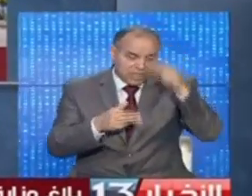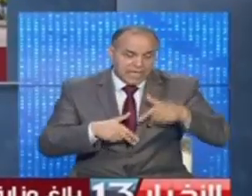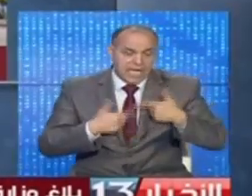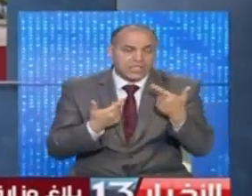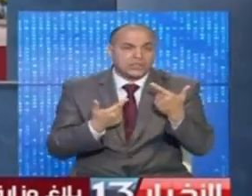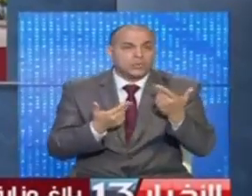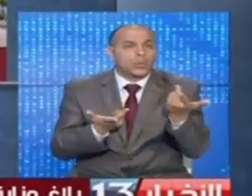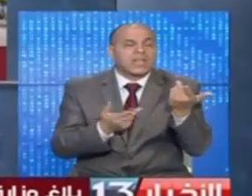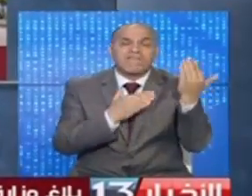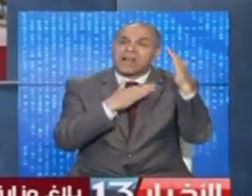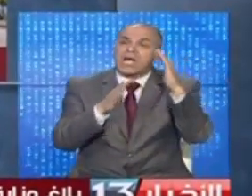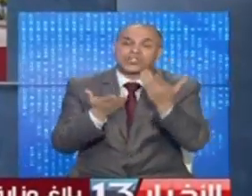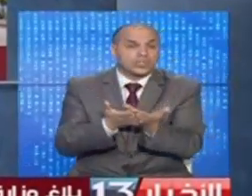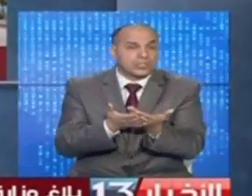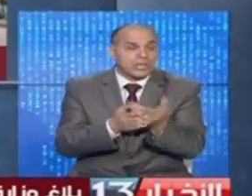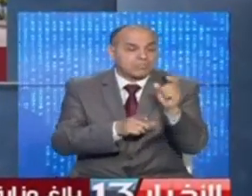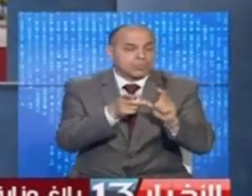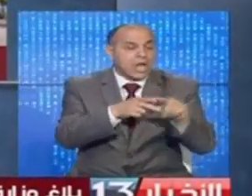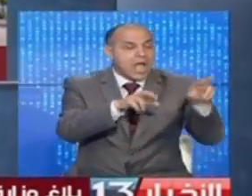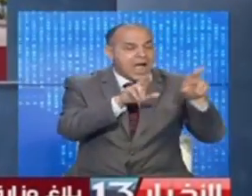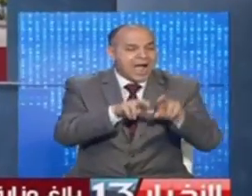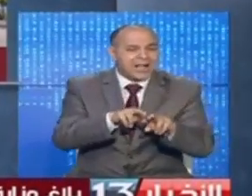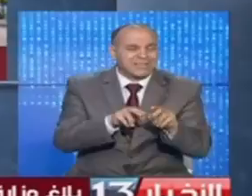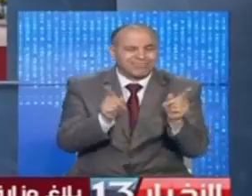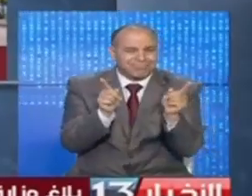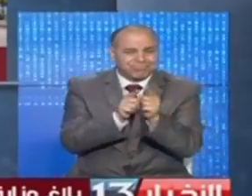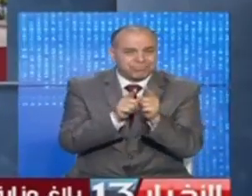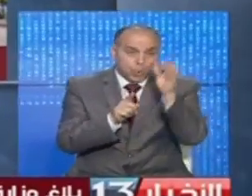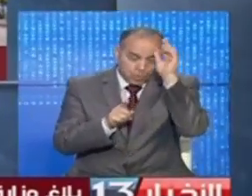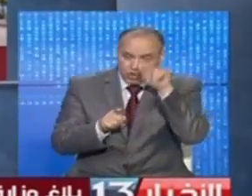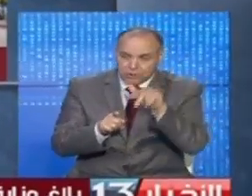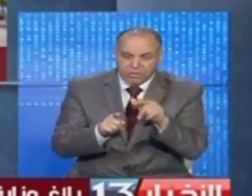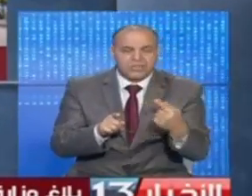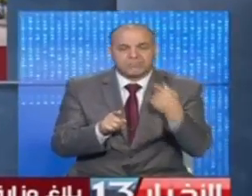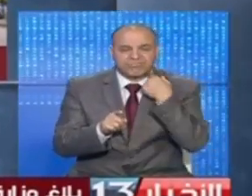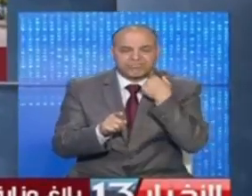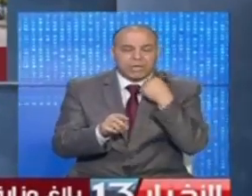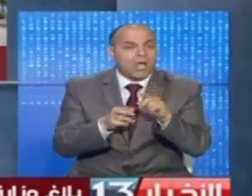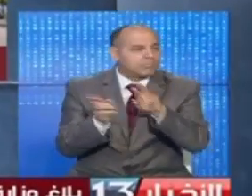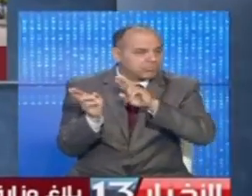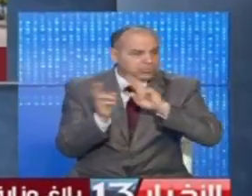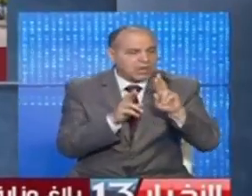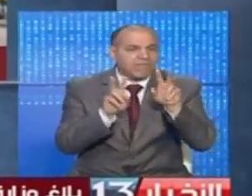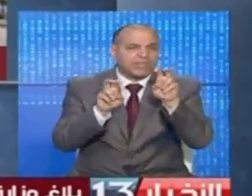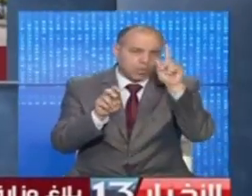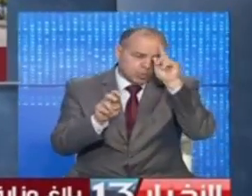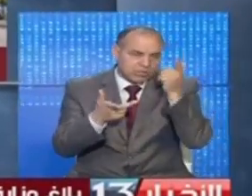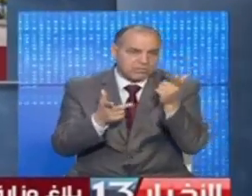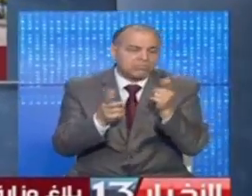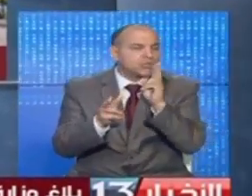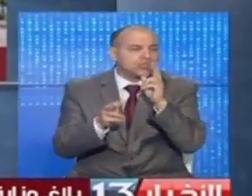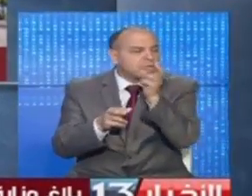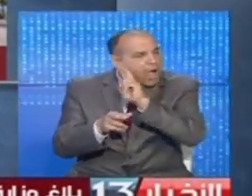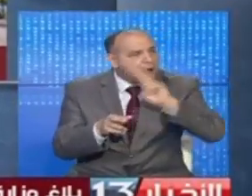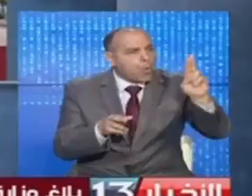التونسية المقيمين بالخارج ممن عادوا في زيارات قصيرة إلى تونس وجدوا أنفسهم عالقين وغير قادرين